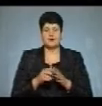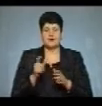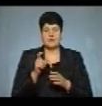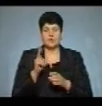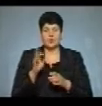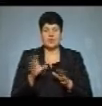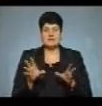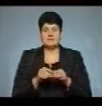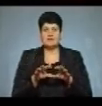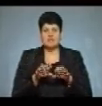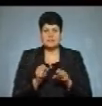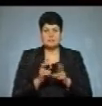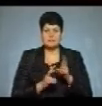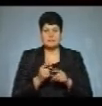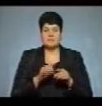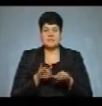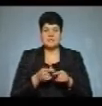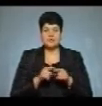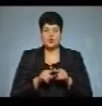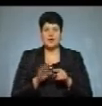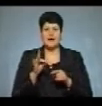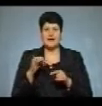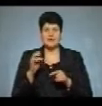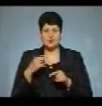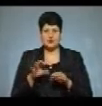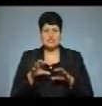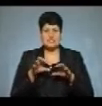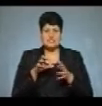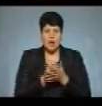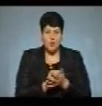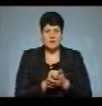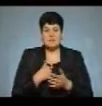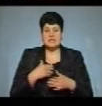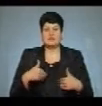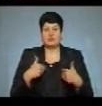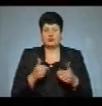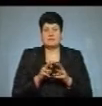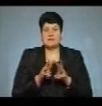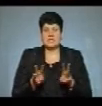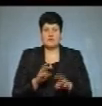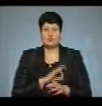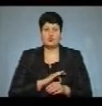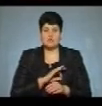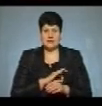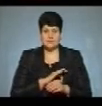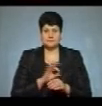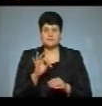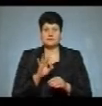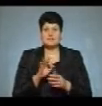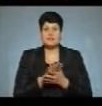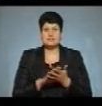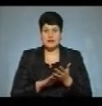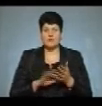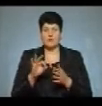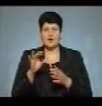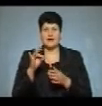Ми після цього рейдерського захоплення звернулися в Міністерство юстиції заявою про